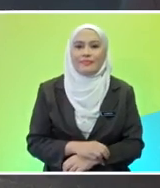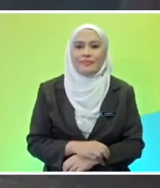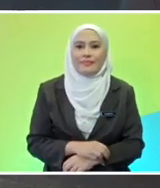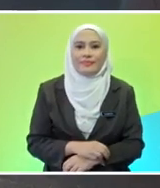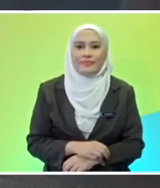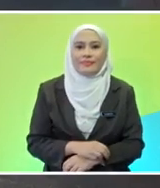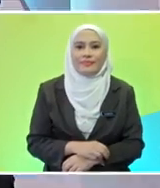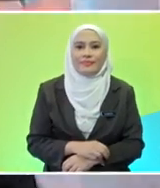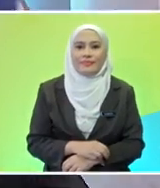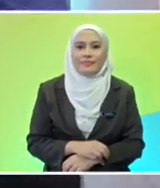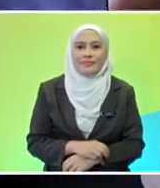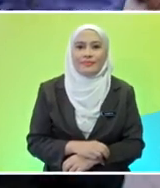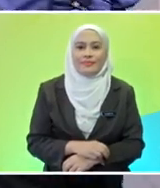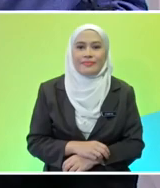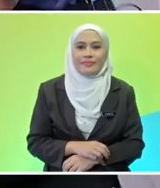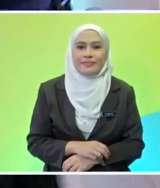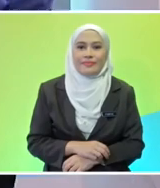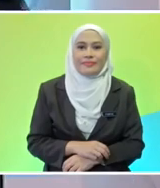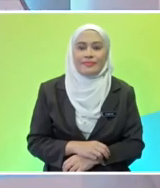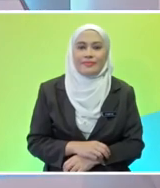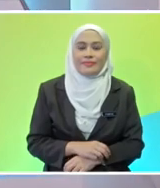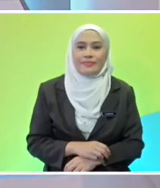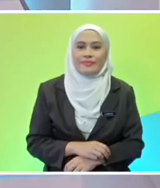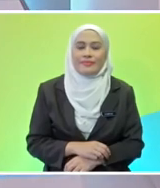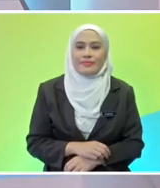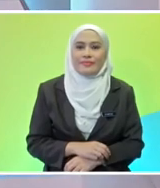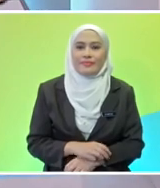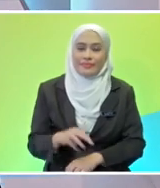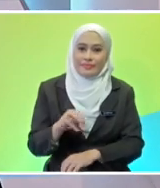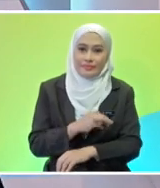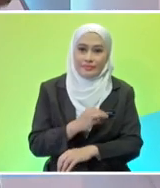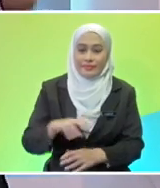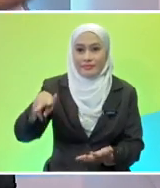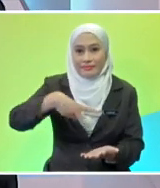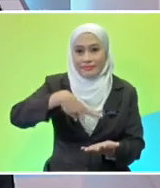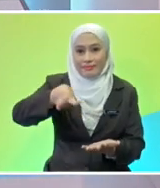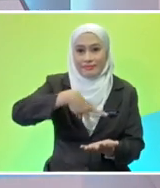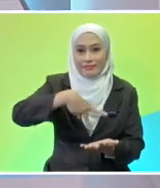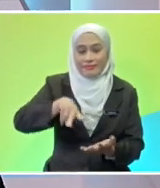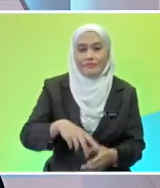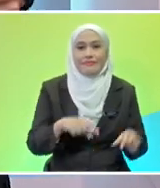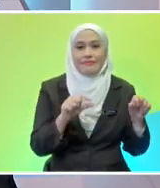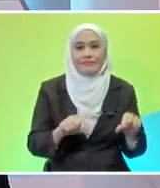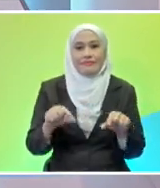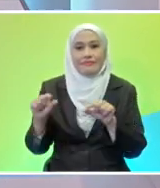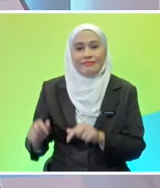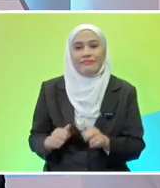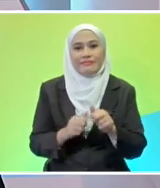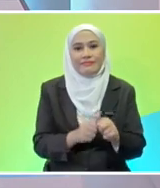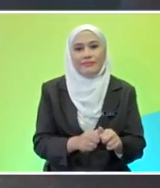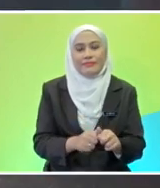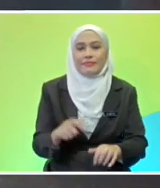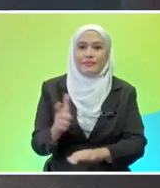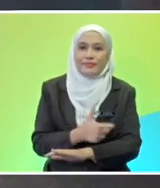rasa gembira, beginilah caranya. Kalau rasa gembira, tepuk tangan. Kalau rasa